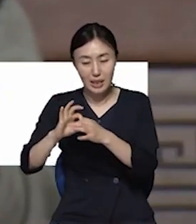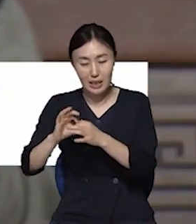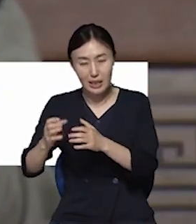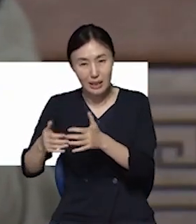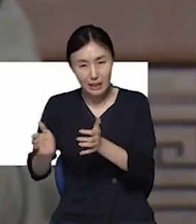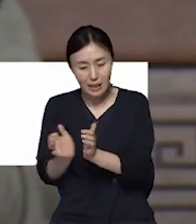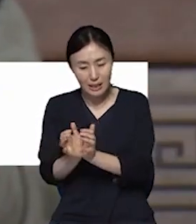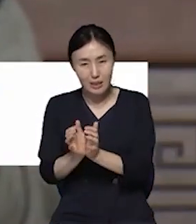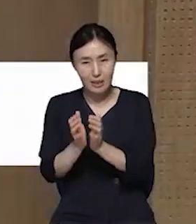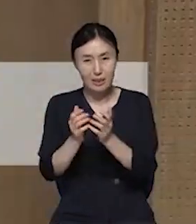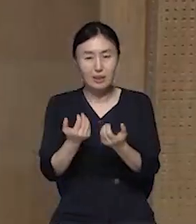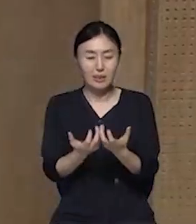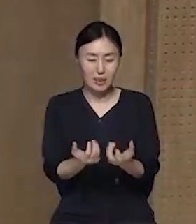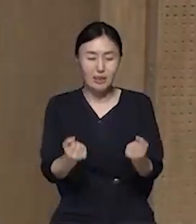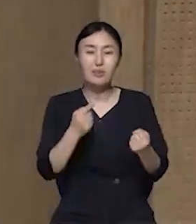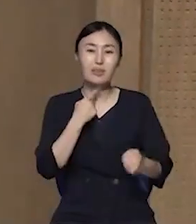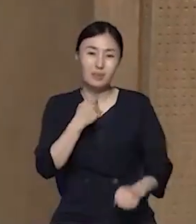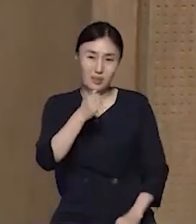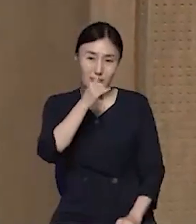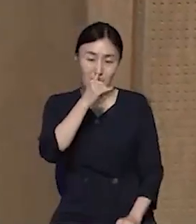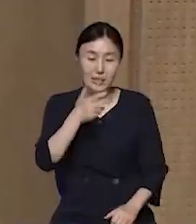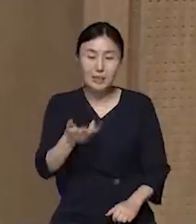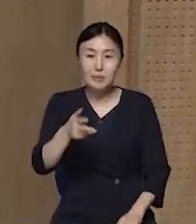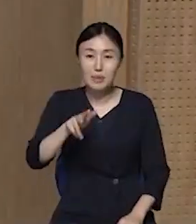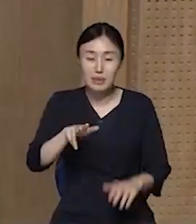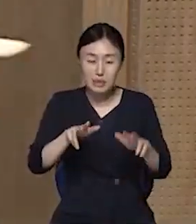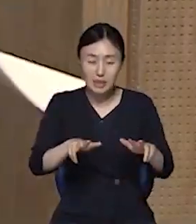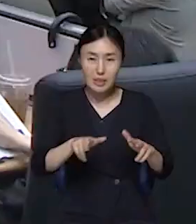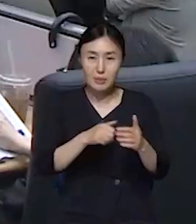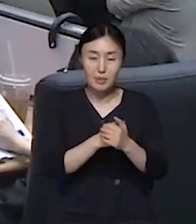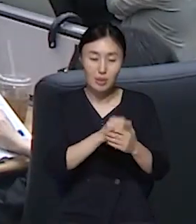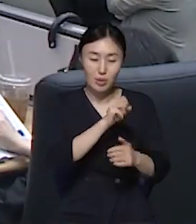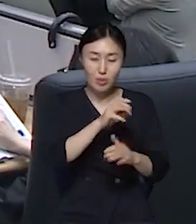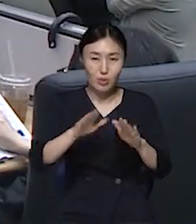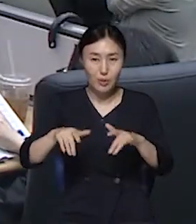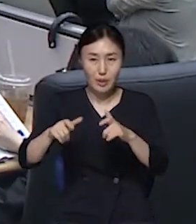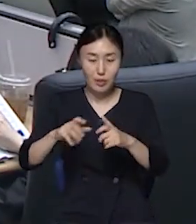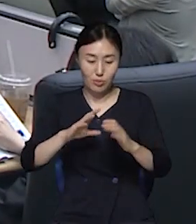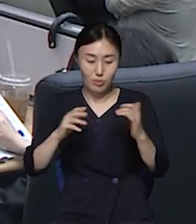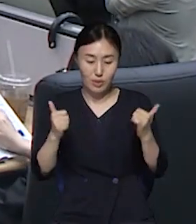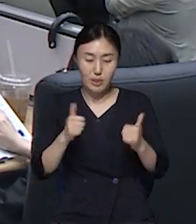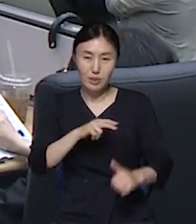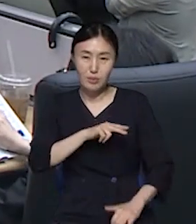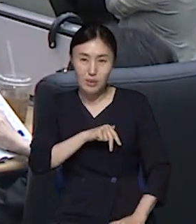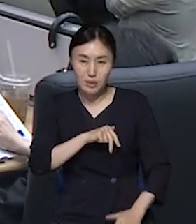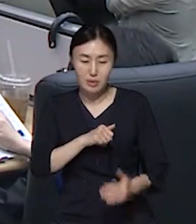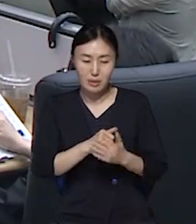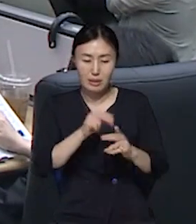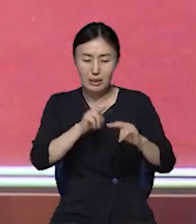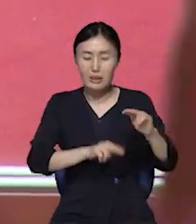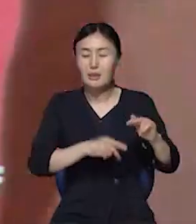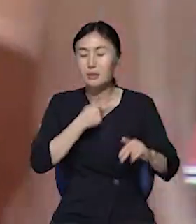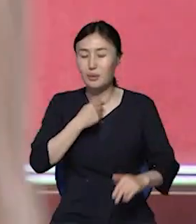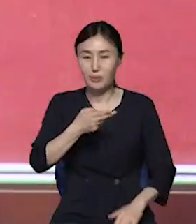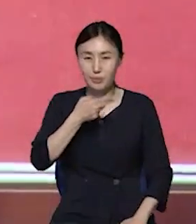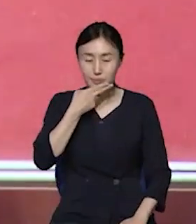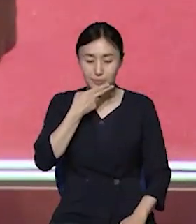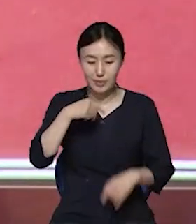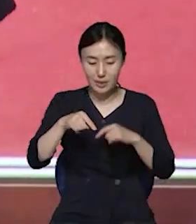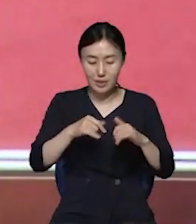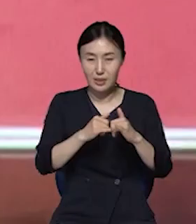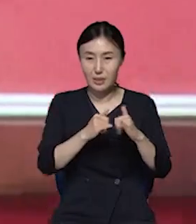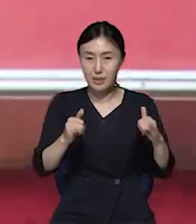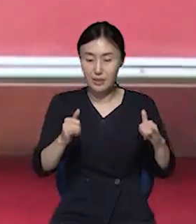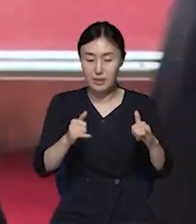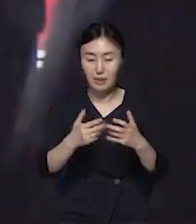일어난 곳입니다. 하지만 지금의 현역 광주 전남 국회의원들은 당시에도 탈당을 하지 않았던 정치인들로